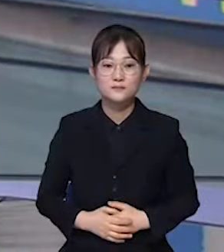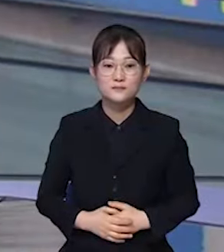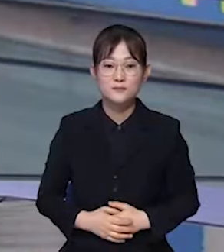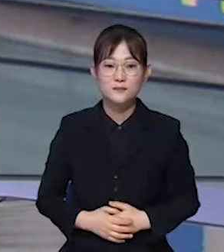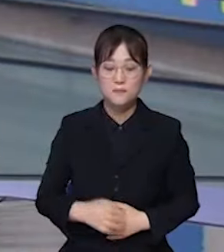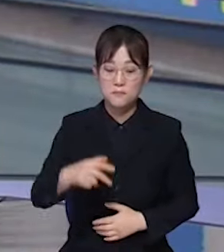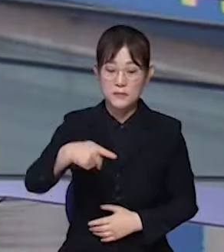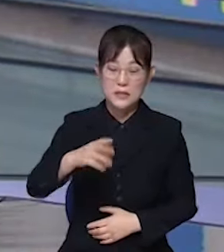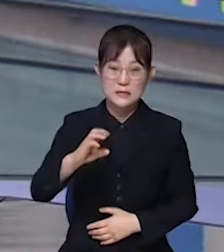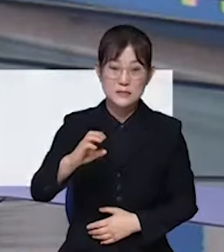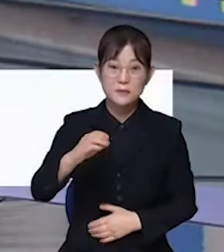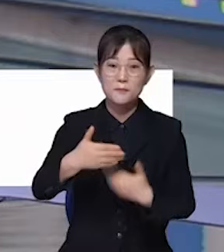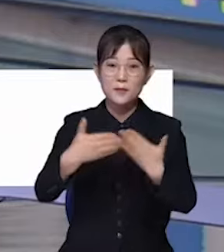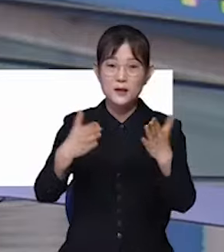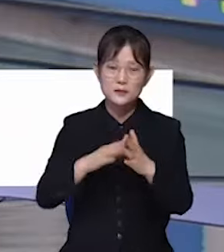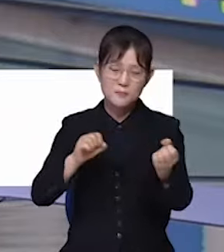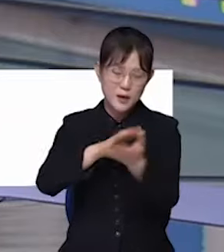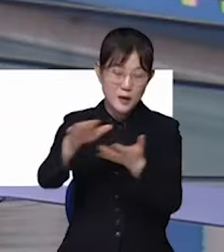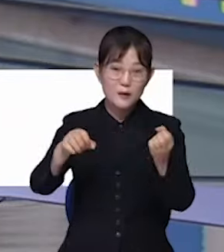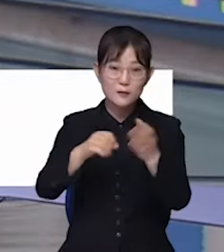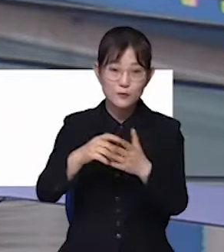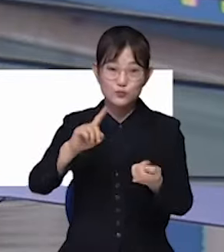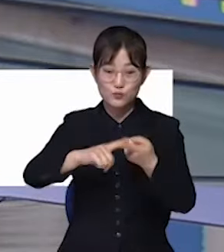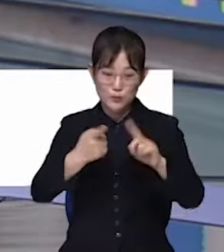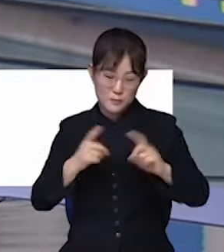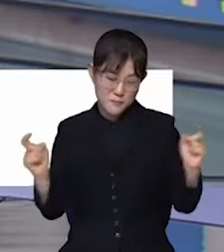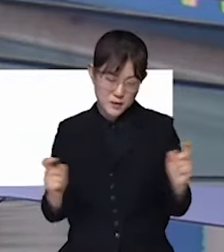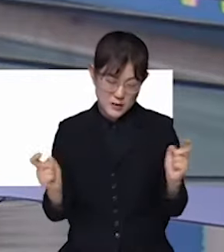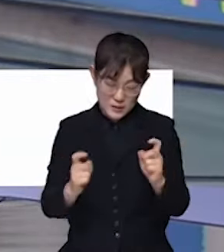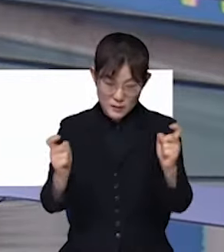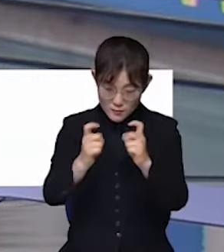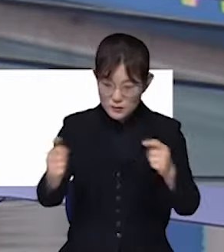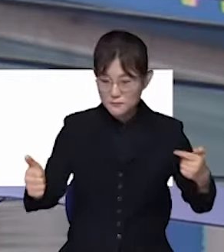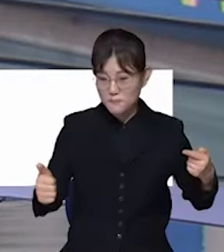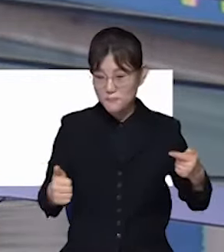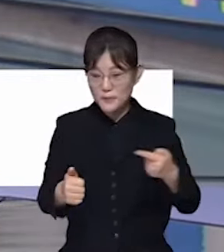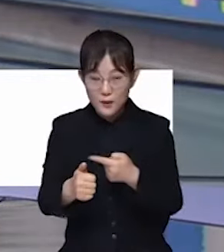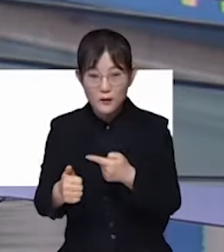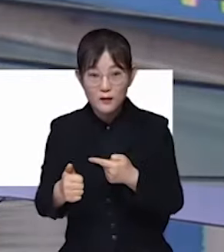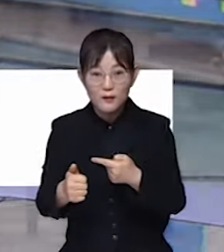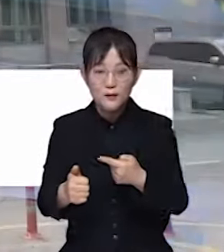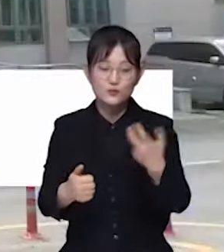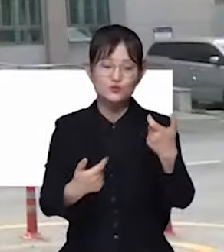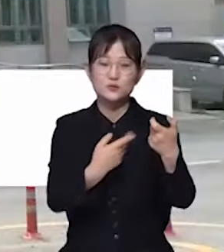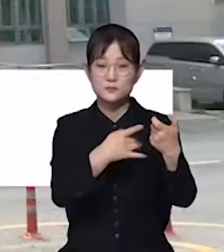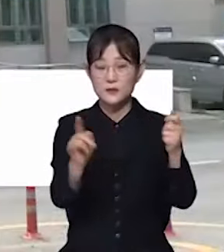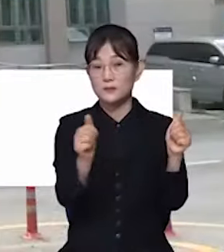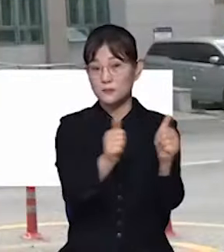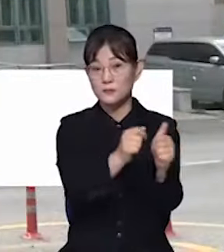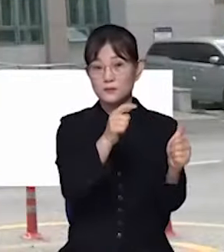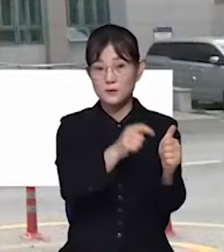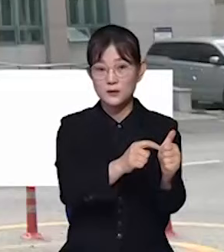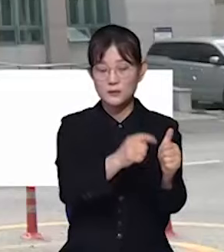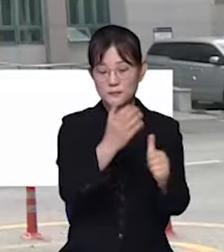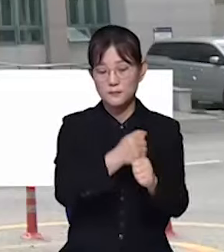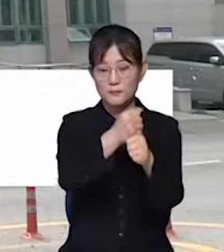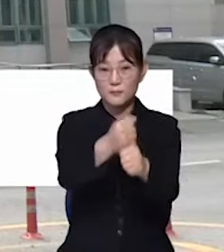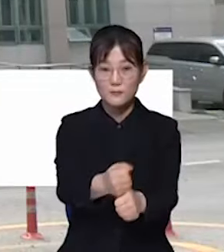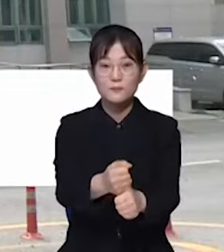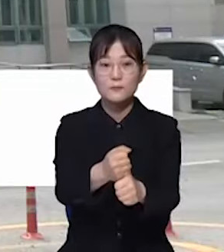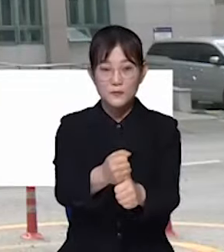성인 PC방에서 소란을 피운다는 이유로 시비가 붙은 손님을 흉기로 살해하려 한 60대 남성이